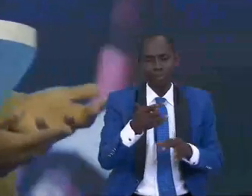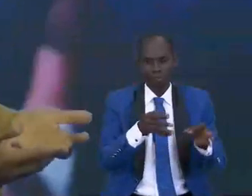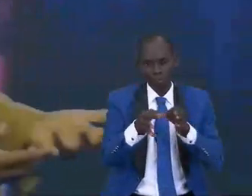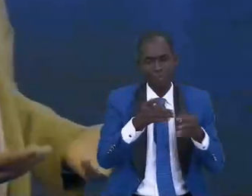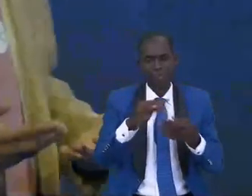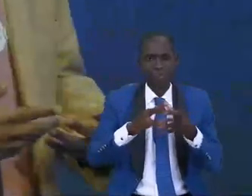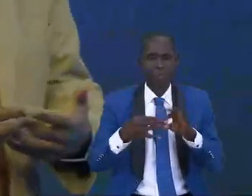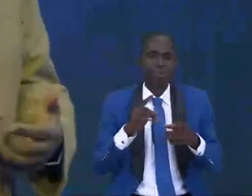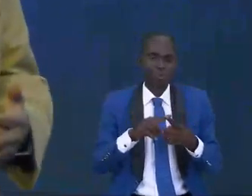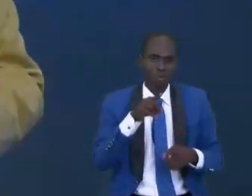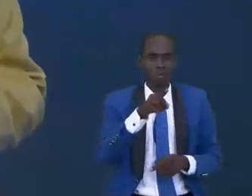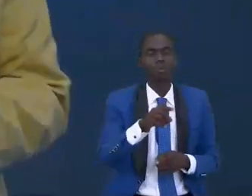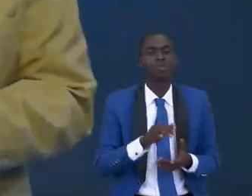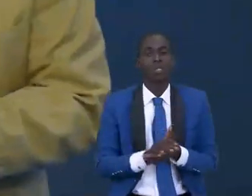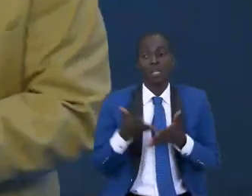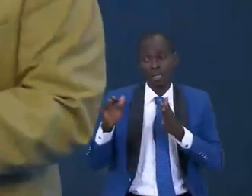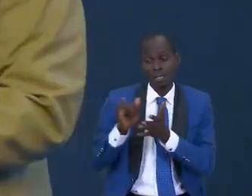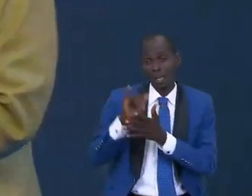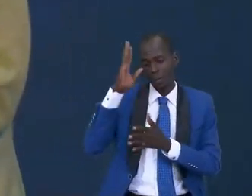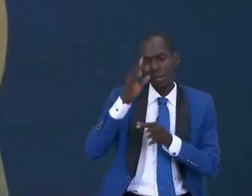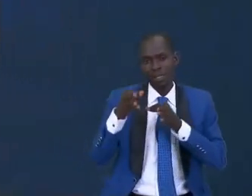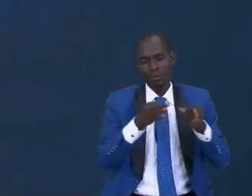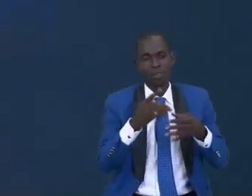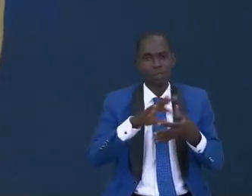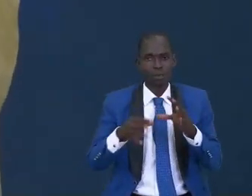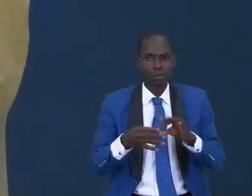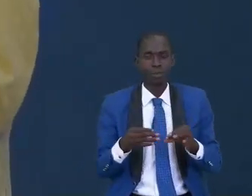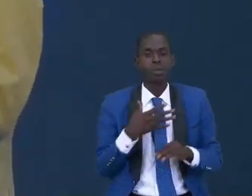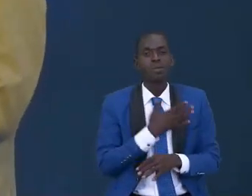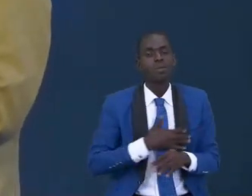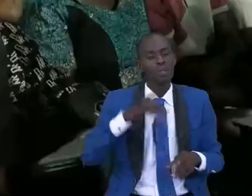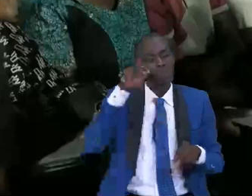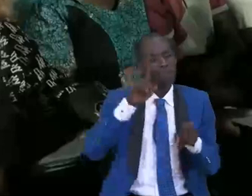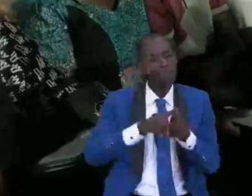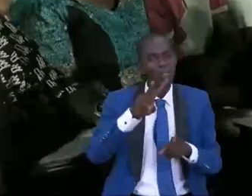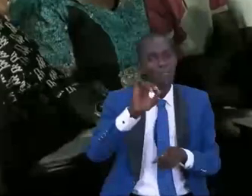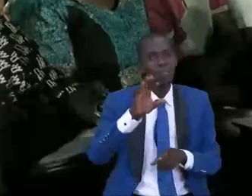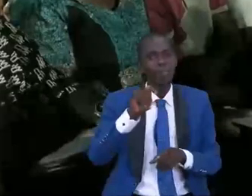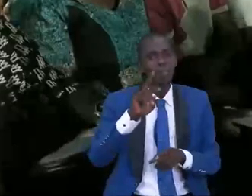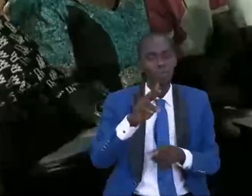Permettons lui de nous raconter son problème. Alors, frère Victor,